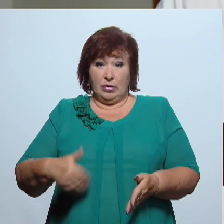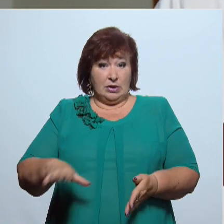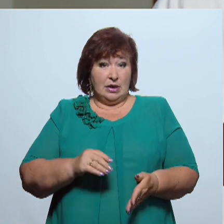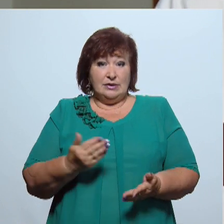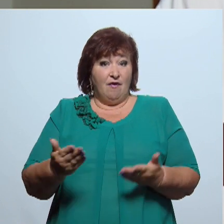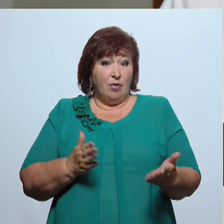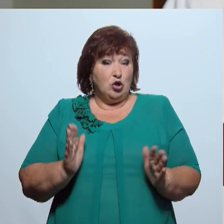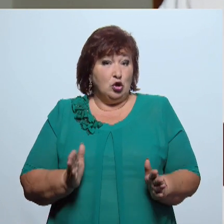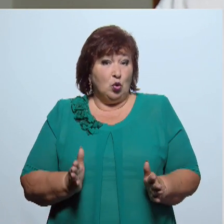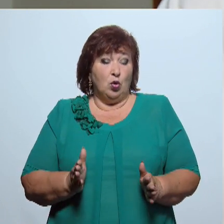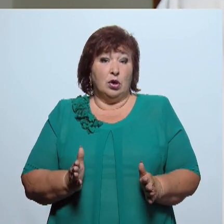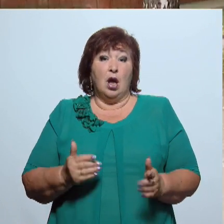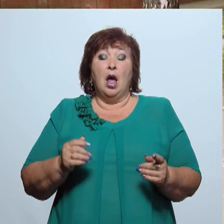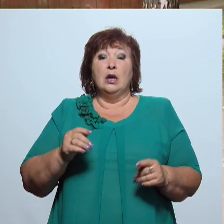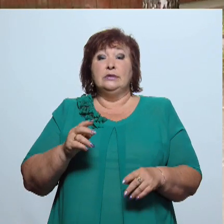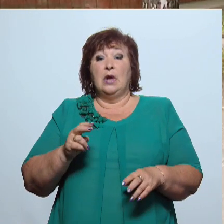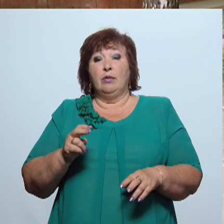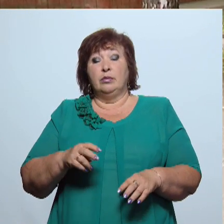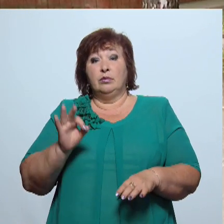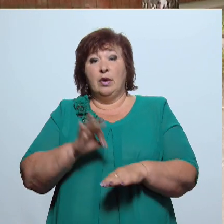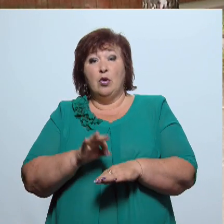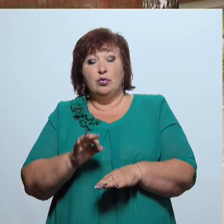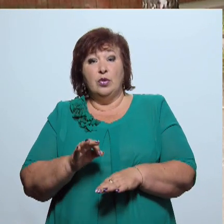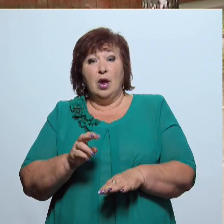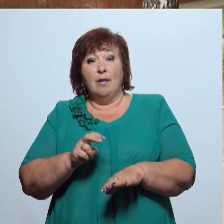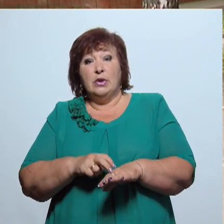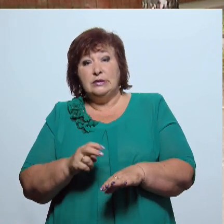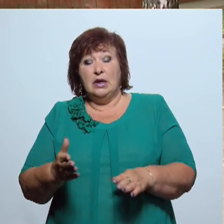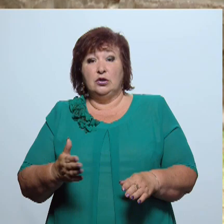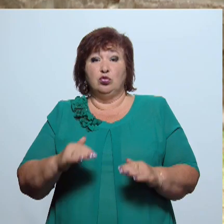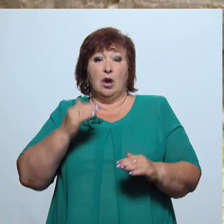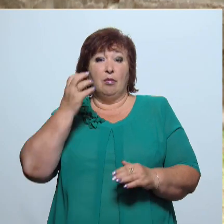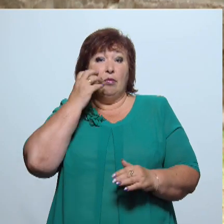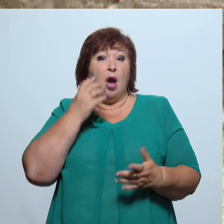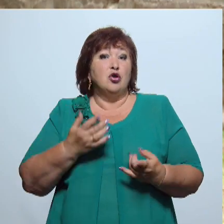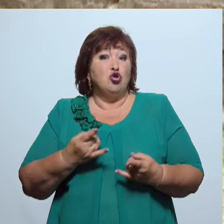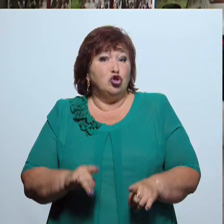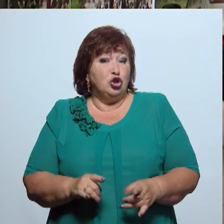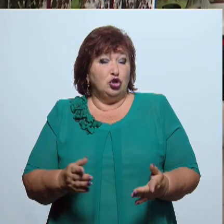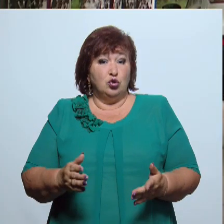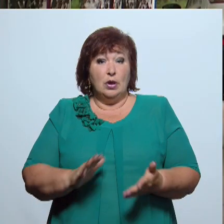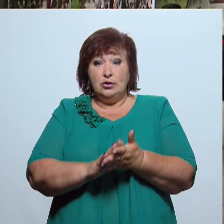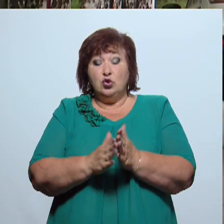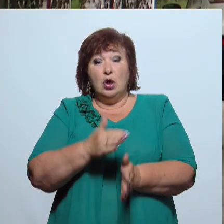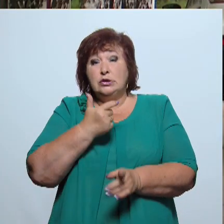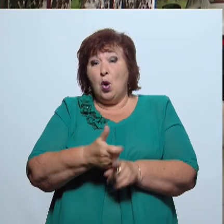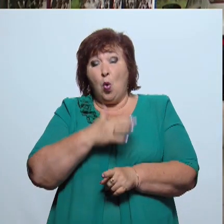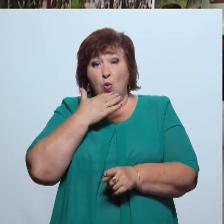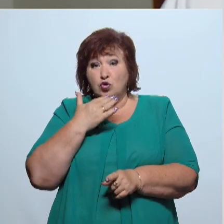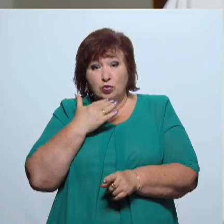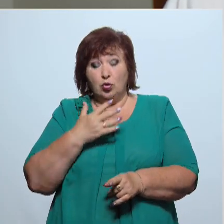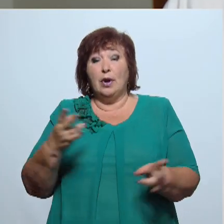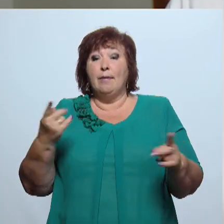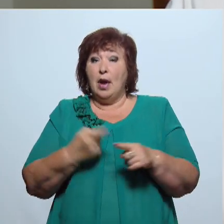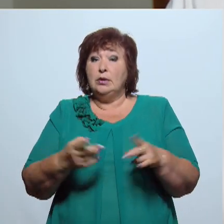та же машина скорой помощи, которая везет там пациента с травмами, роженицу. То есть ситуаций очень много. Я действительно считаю